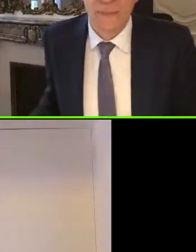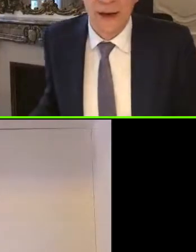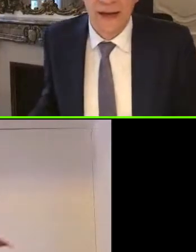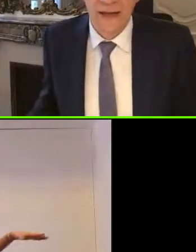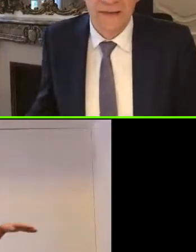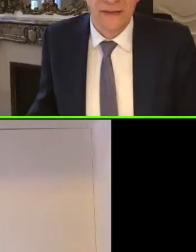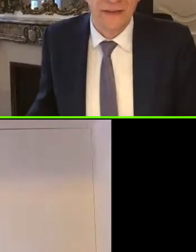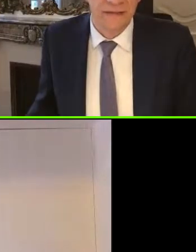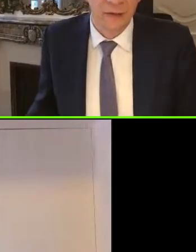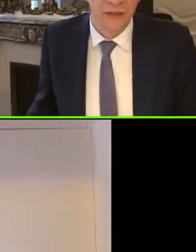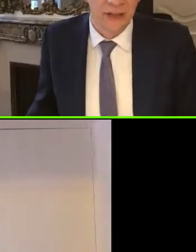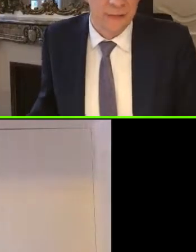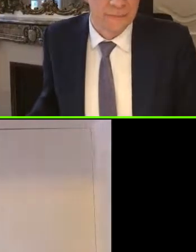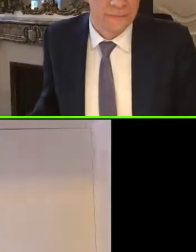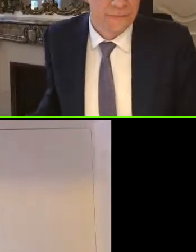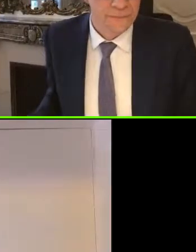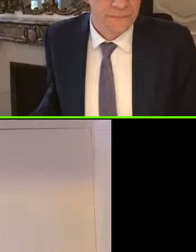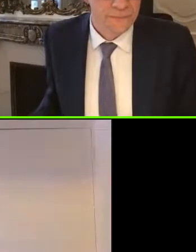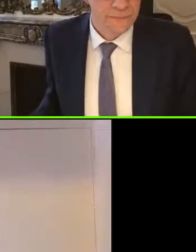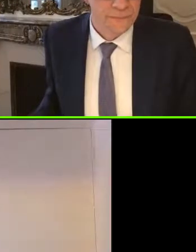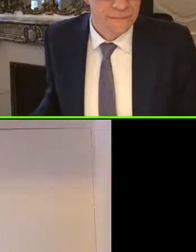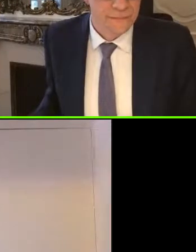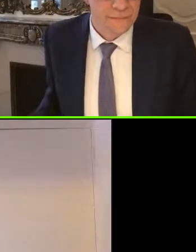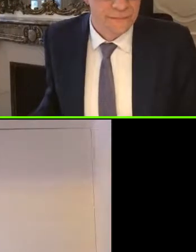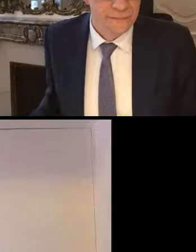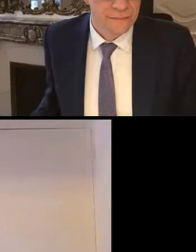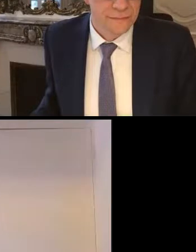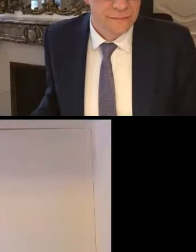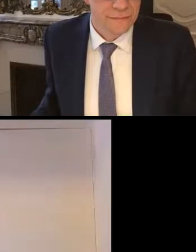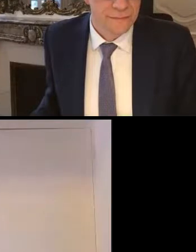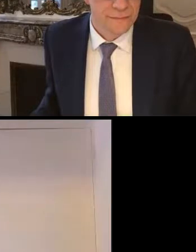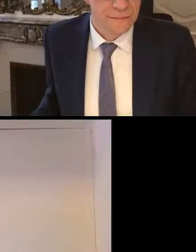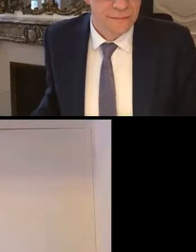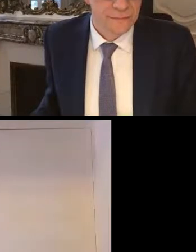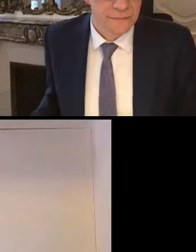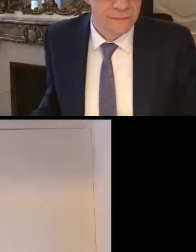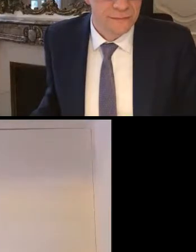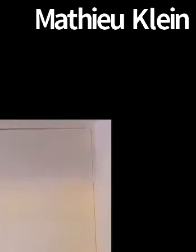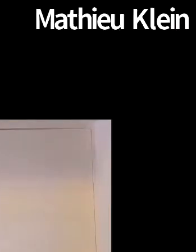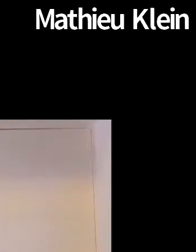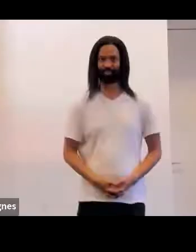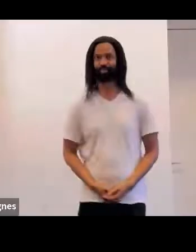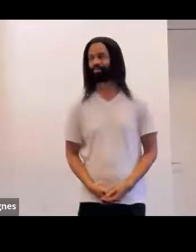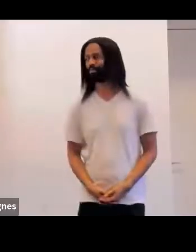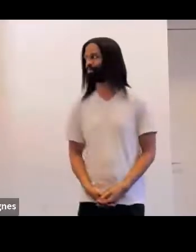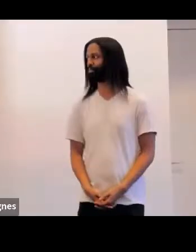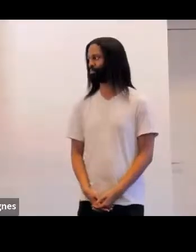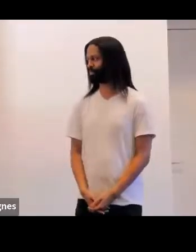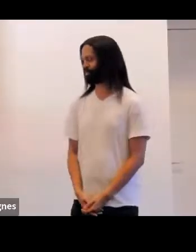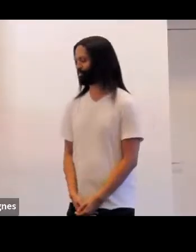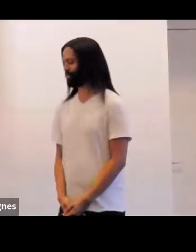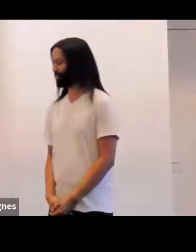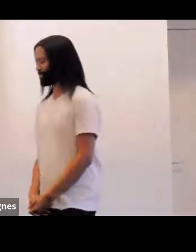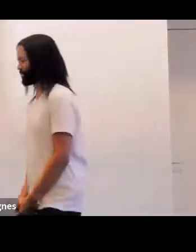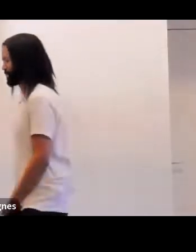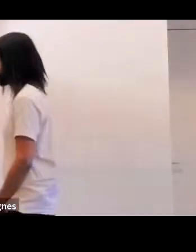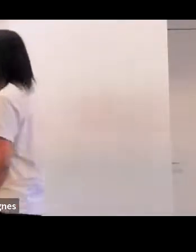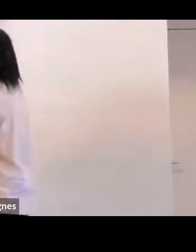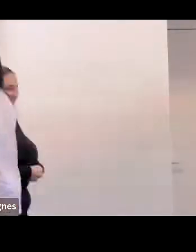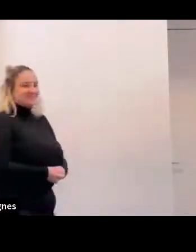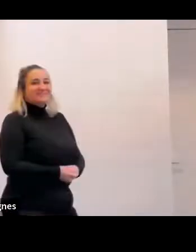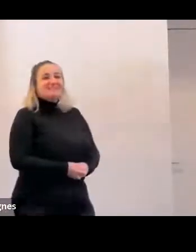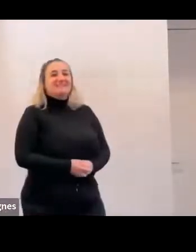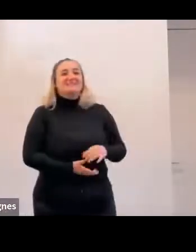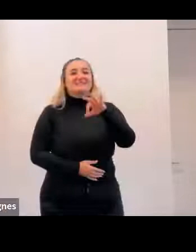service municipal dédié. Véronique. Oui, merci, monsieur le maire. Cette délibération est importante à tout